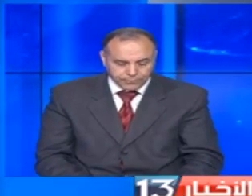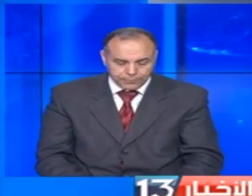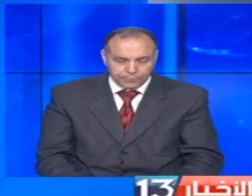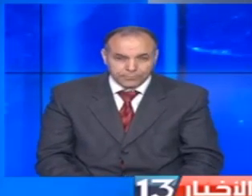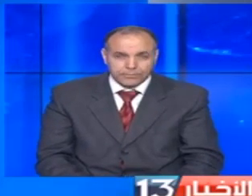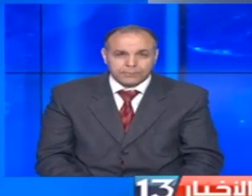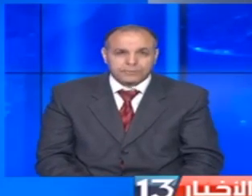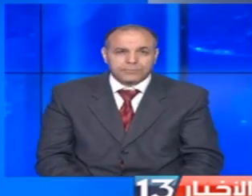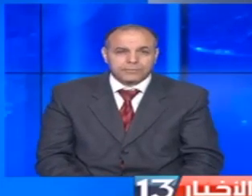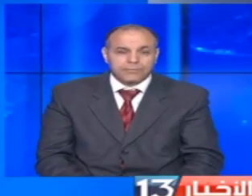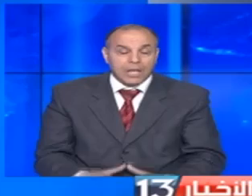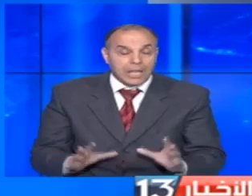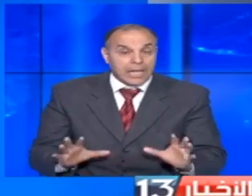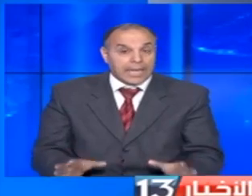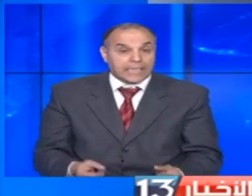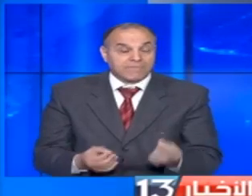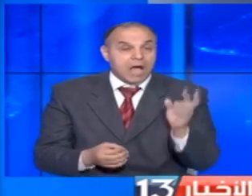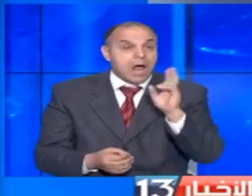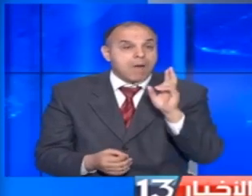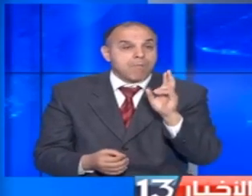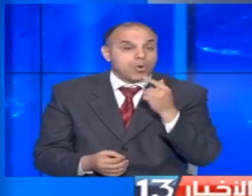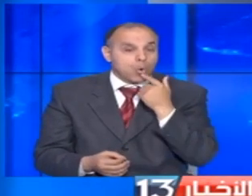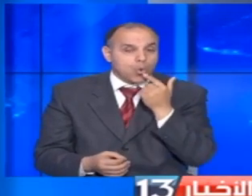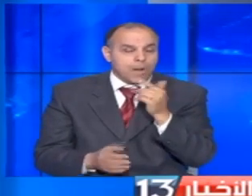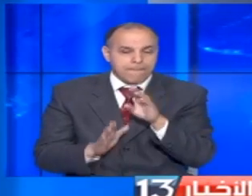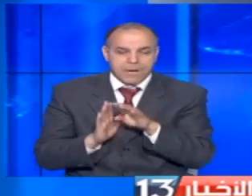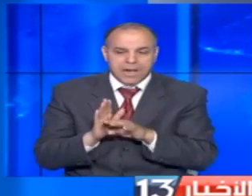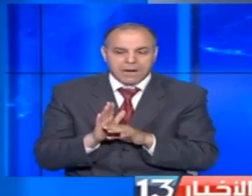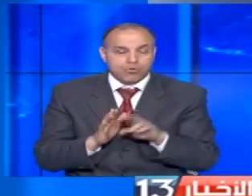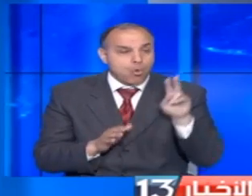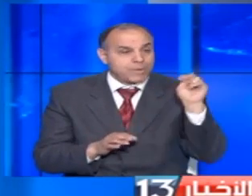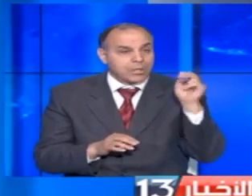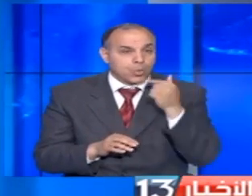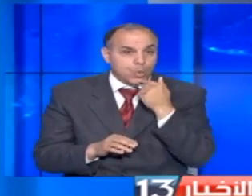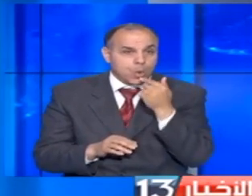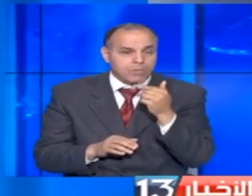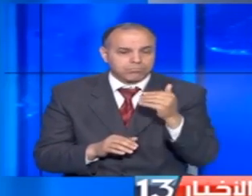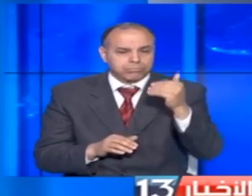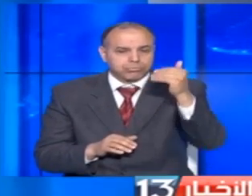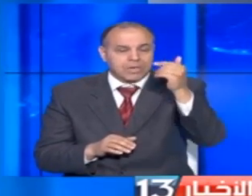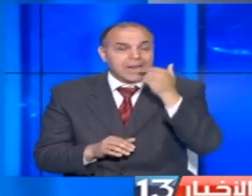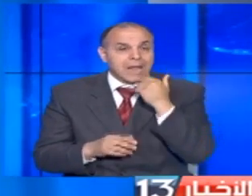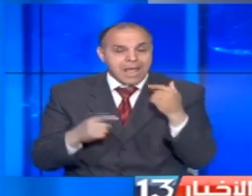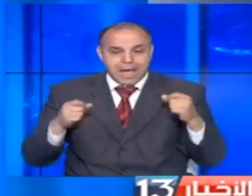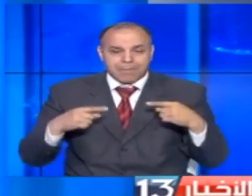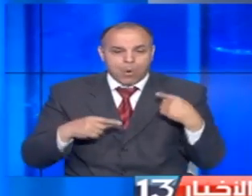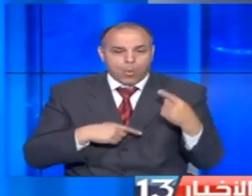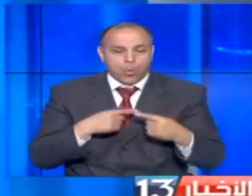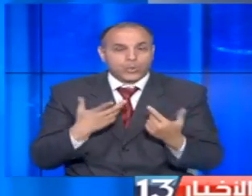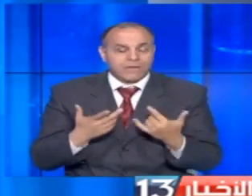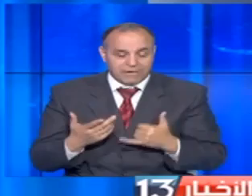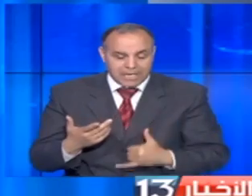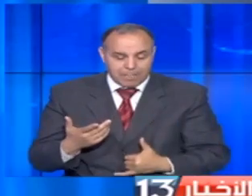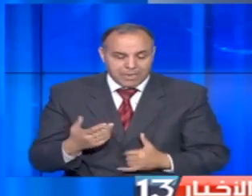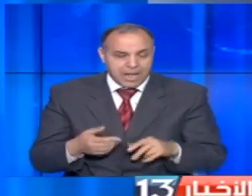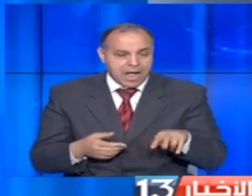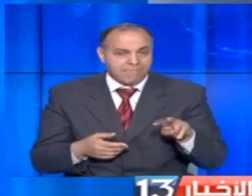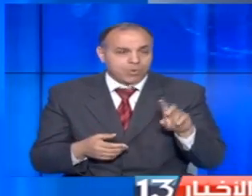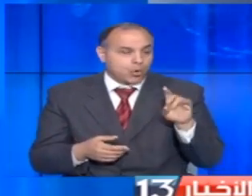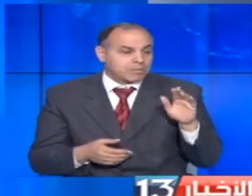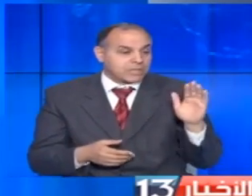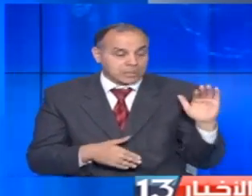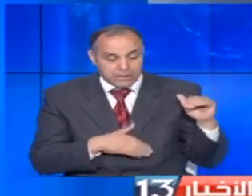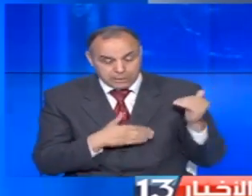التركيه كشف تقرير اصدره برنامج الامم المتحده الانمائي ان الحرب الدائره في اليمن منذ